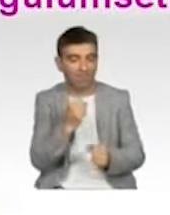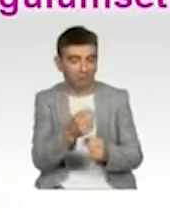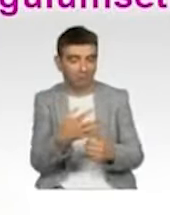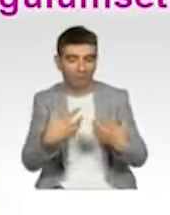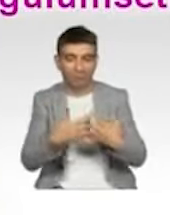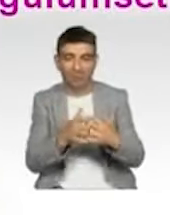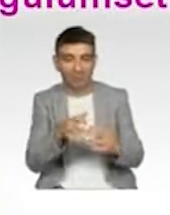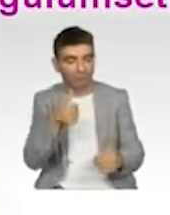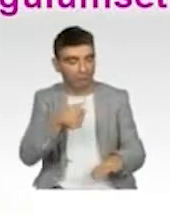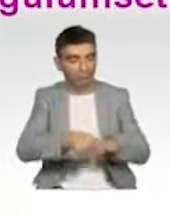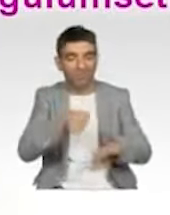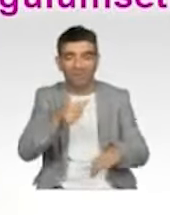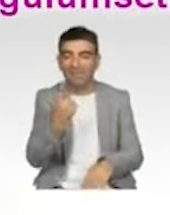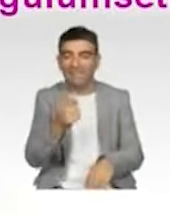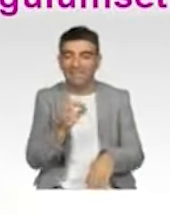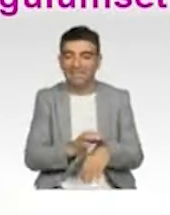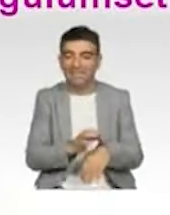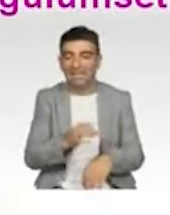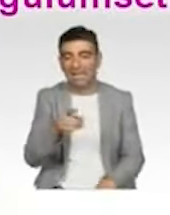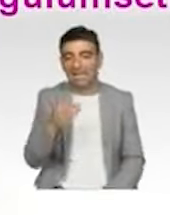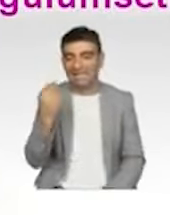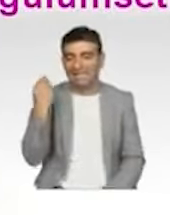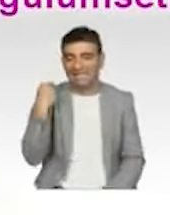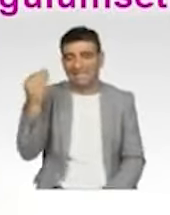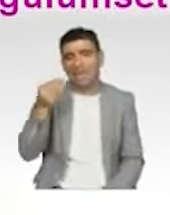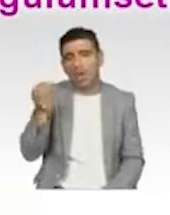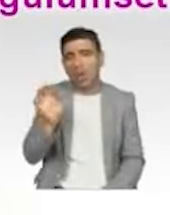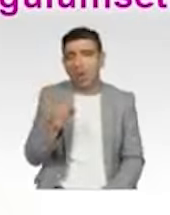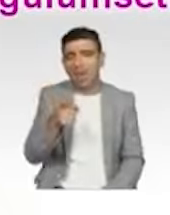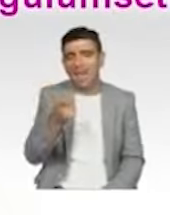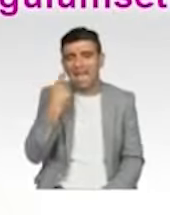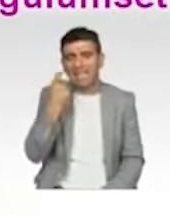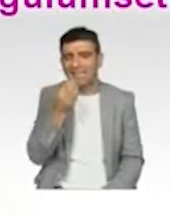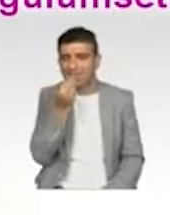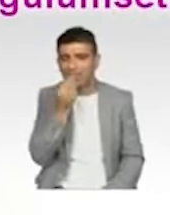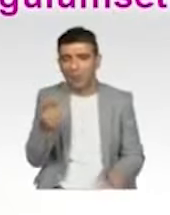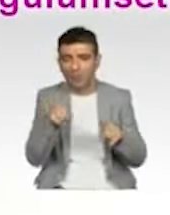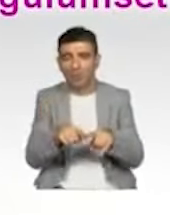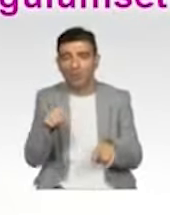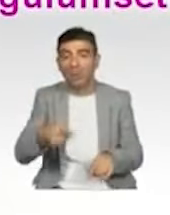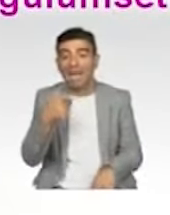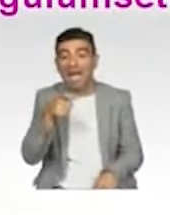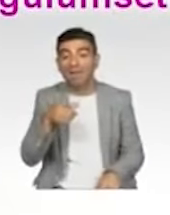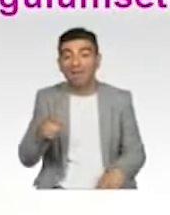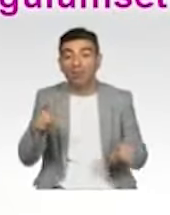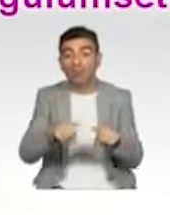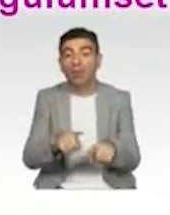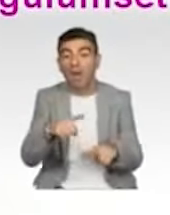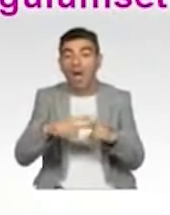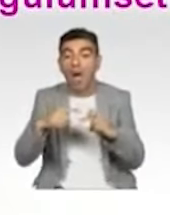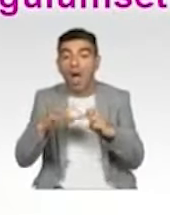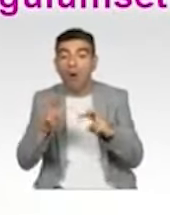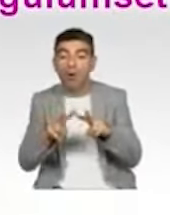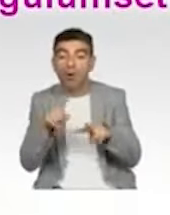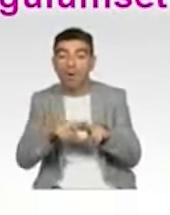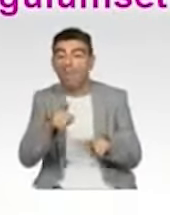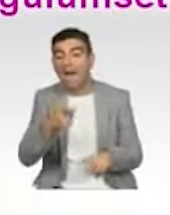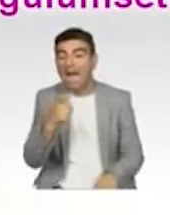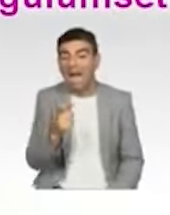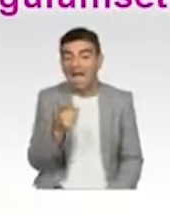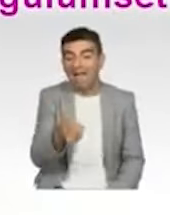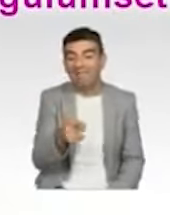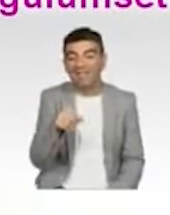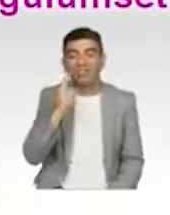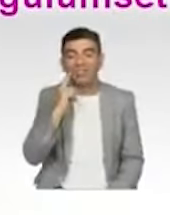kolay ya, pıt basıyorsun. Doğru. Bir dakikada. Yok, yeni nesil de öyle kendime artık. Kendime kahve yapmasını öğrendim. Önceden yemekte buluşulurdu, şimdi kahvede buluşuluyor. Aromalı kahveliler, milkshake'ler,